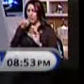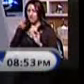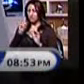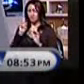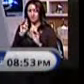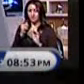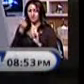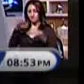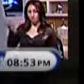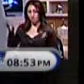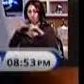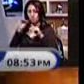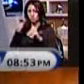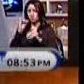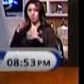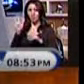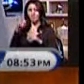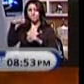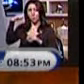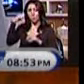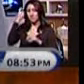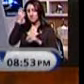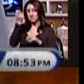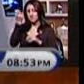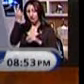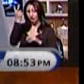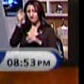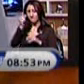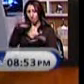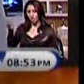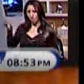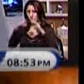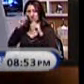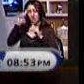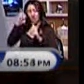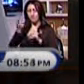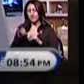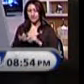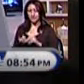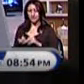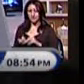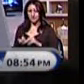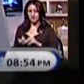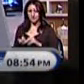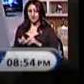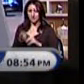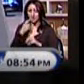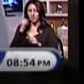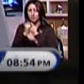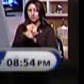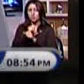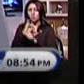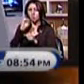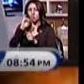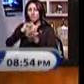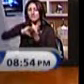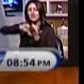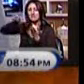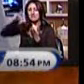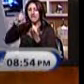وزارات الثقافه في العالم كلها ما بتجيبش فلوس، يعني وزارات الثقافه دي لها دور ولها رسالة